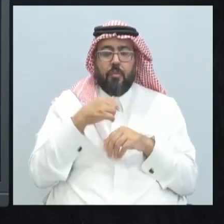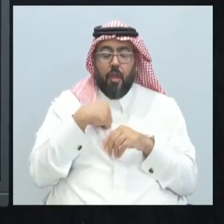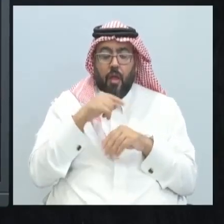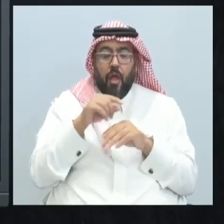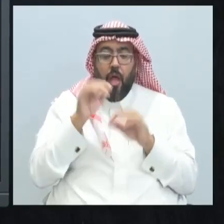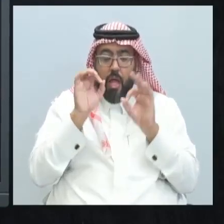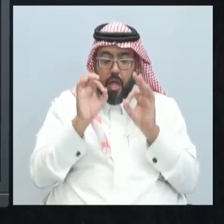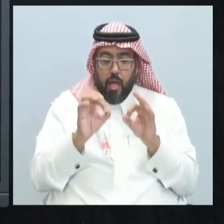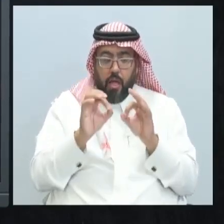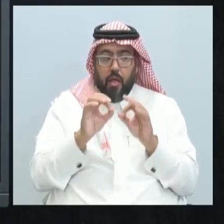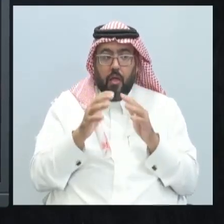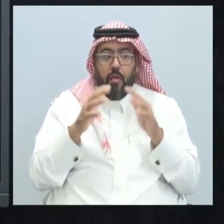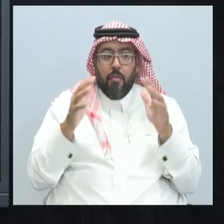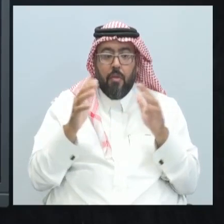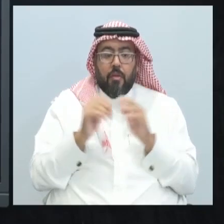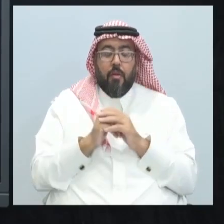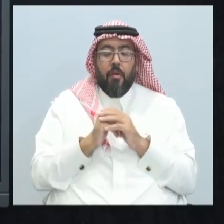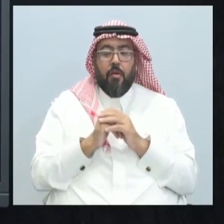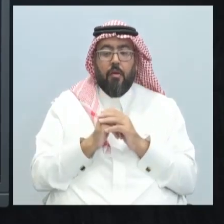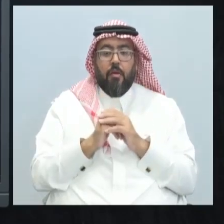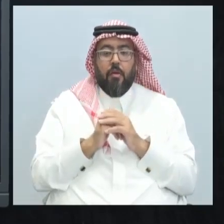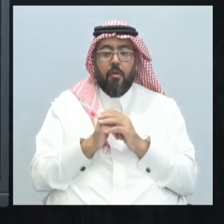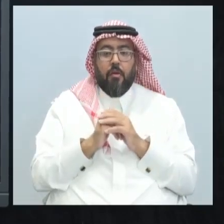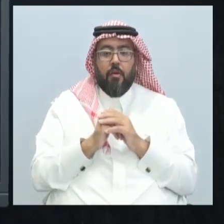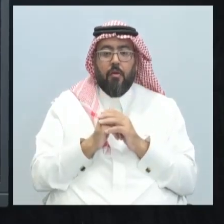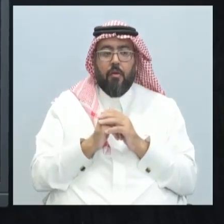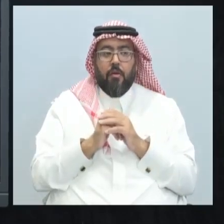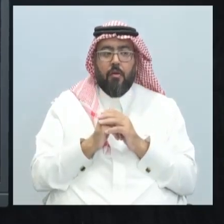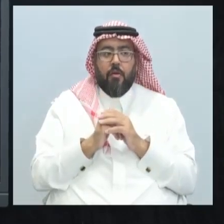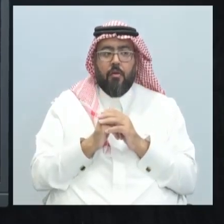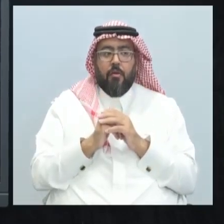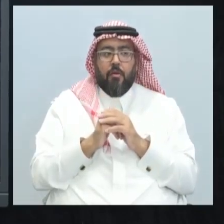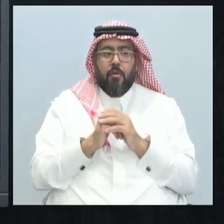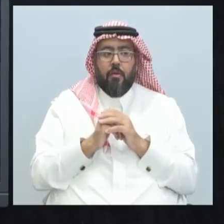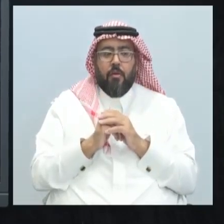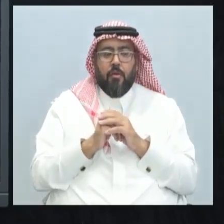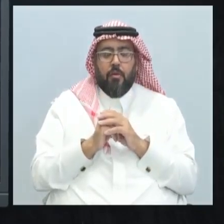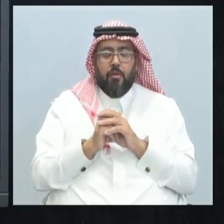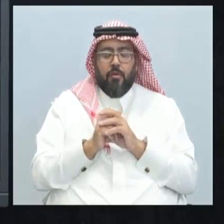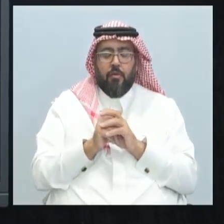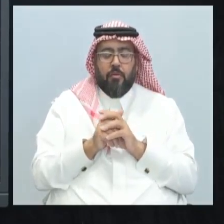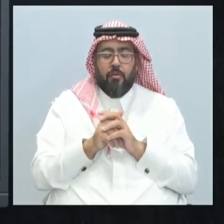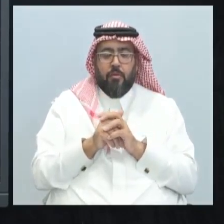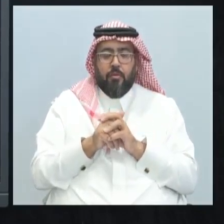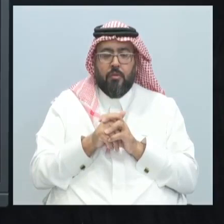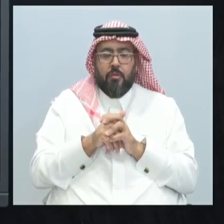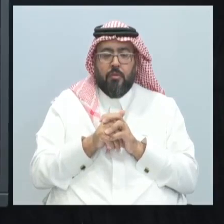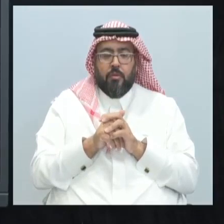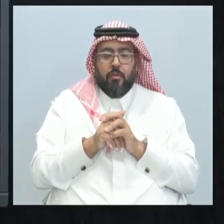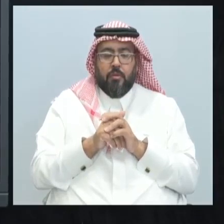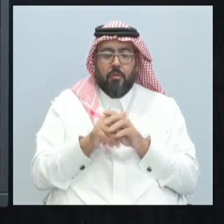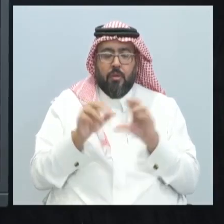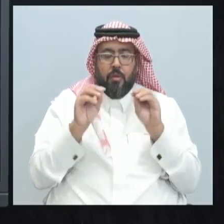لها الحق الاكبر والاولى في حقها وتقديم حقها كما جاء في هذا الحديث النبوي